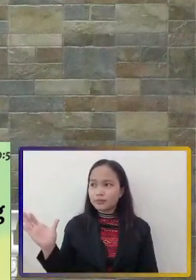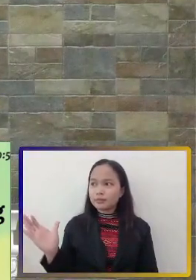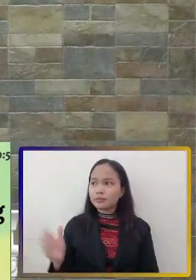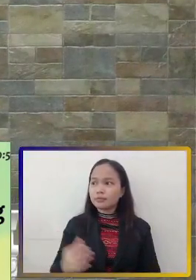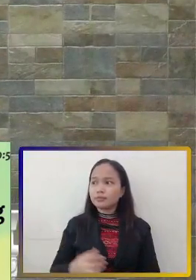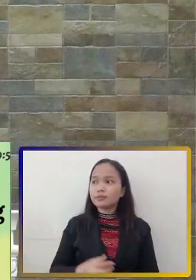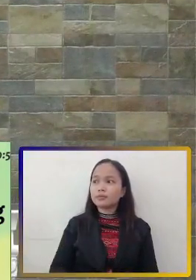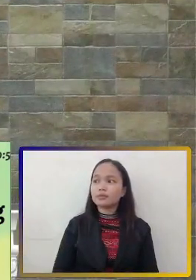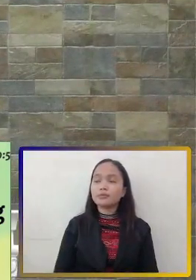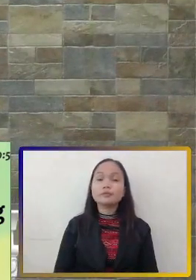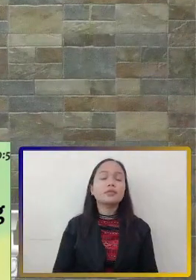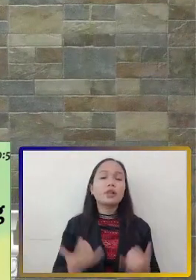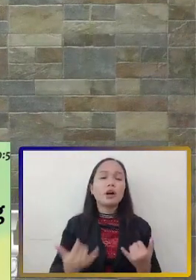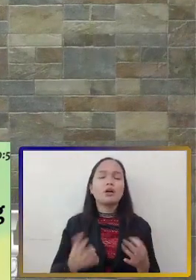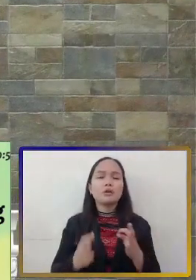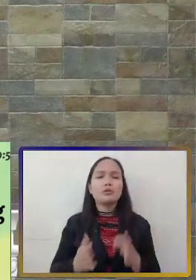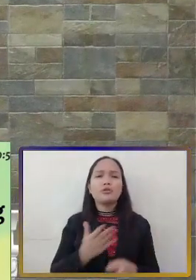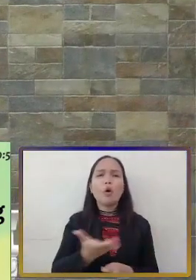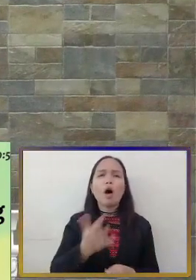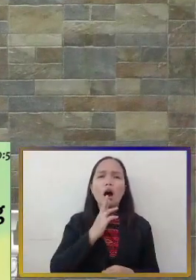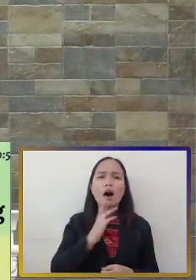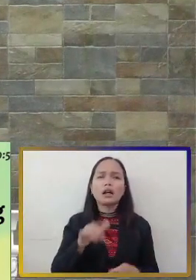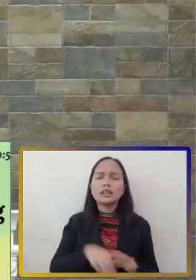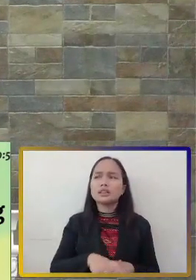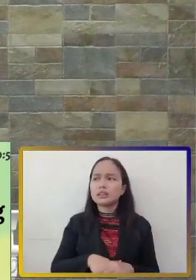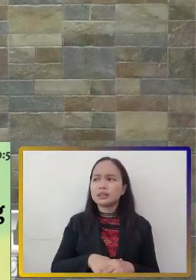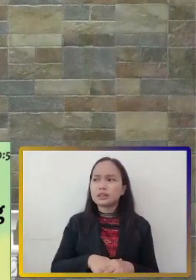kung kayo ang nasa kalagayan, mga kapatid,